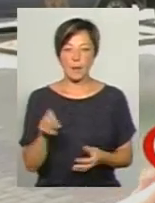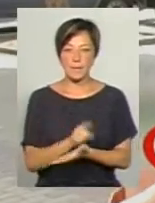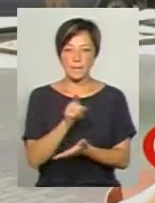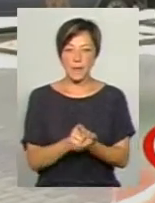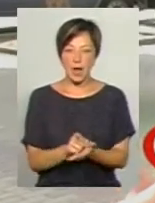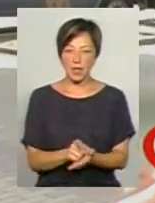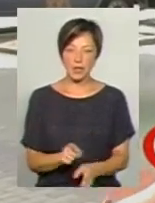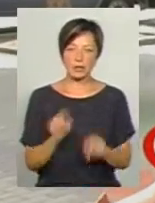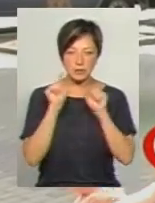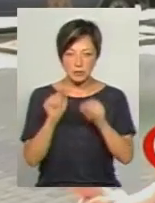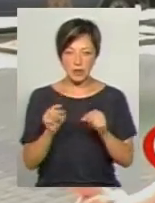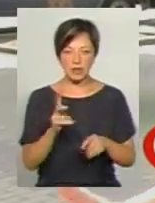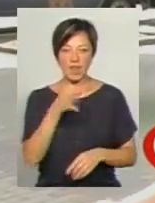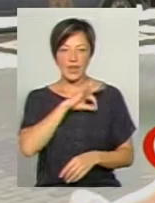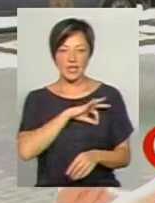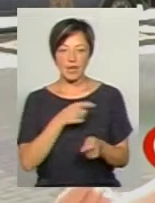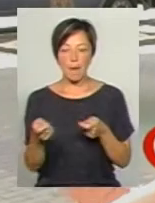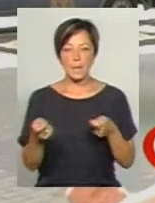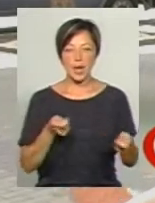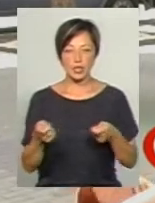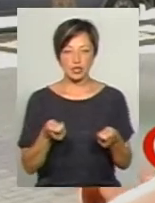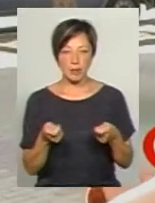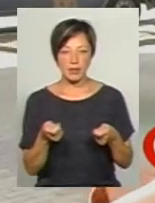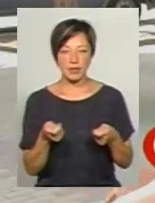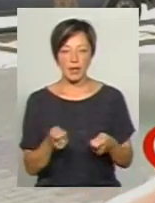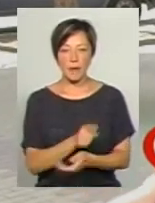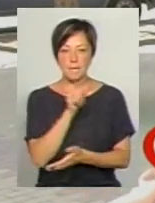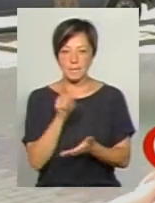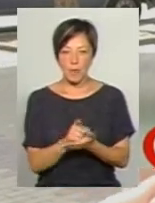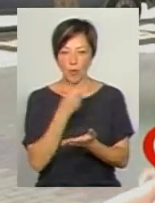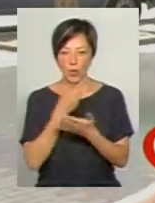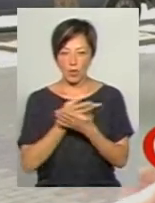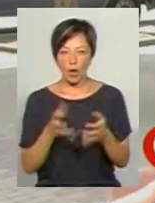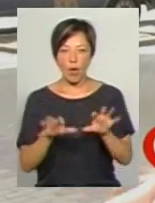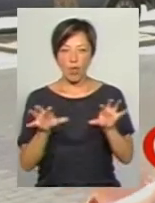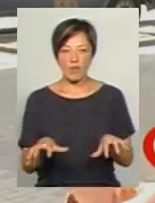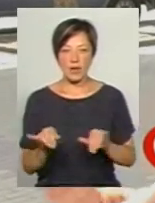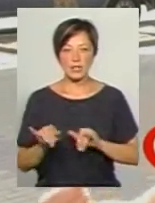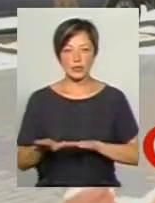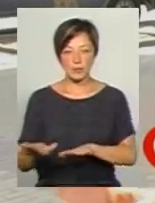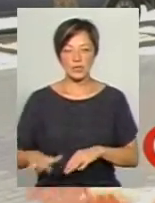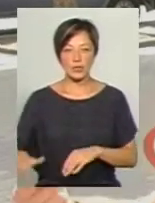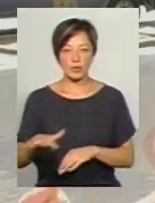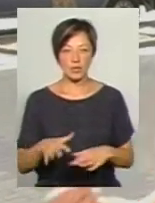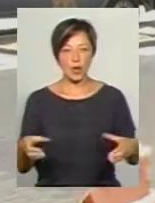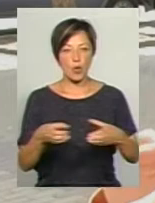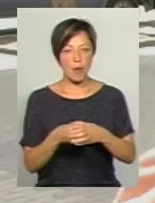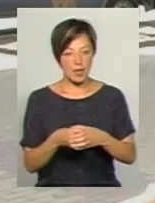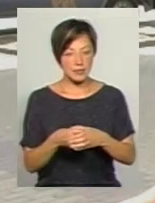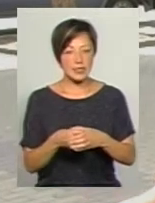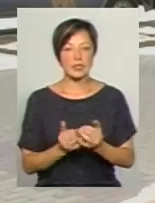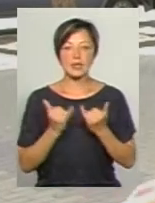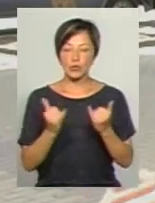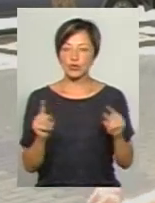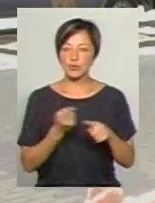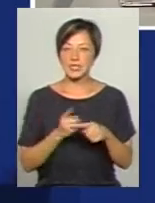зорієнтуватися на ефективний менеджмент, який мав проілюструвати голова і заступник територіальної громади, для